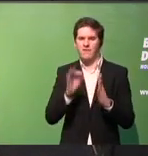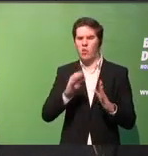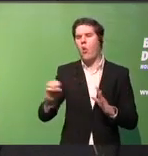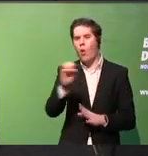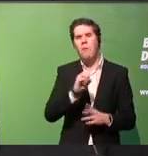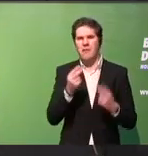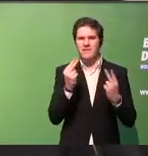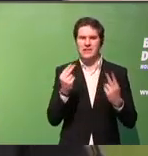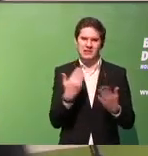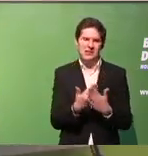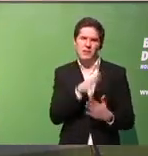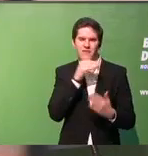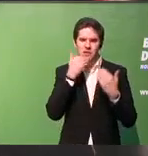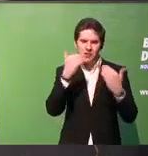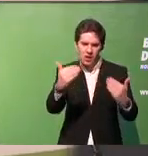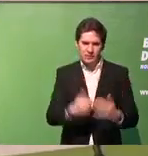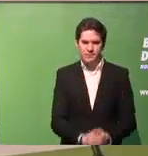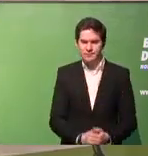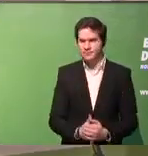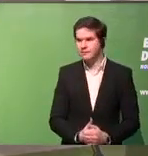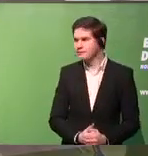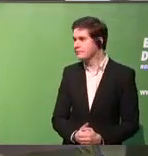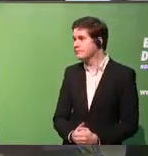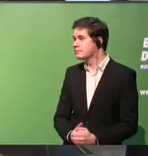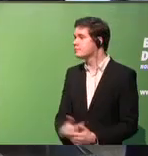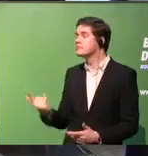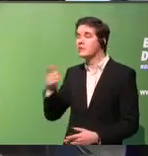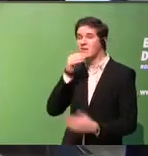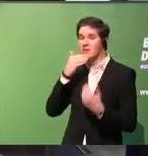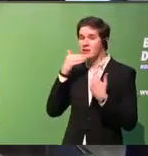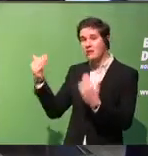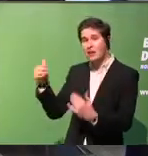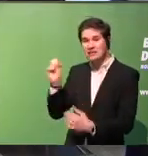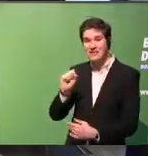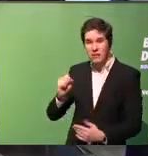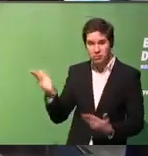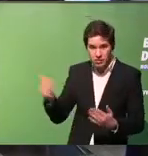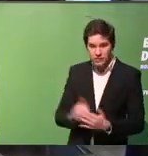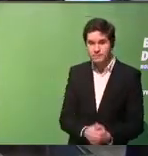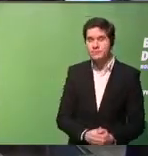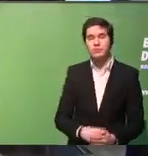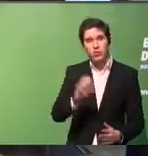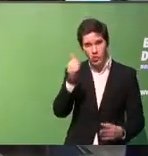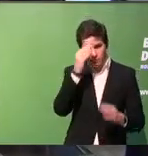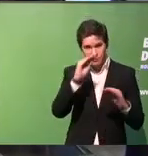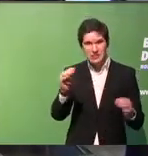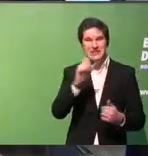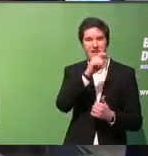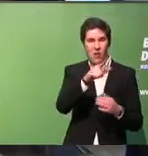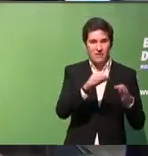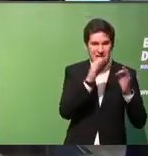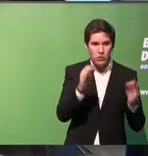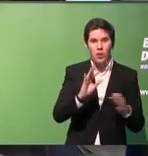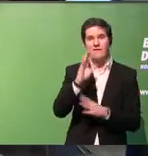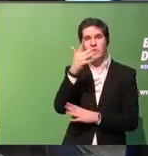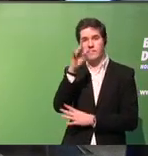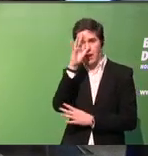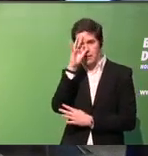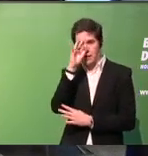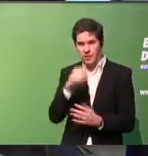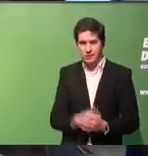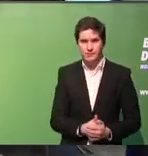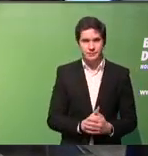ist für den Landesverband. Vielen Dank. Vielen herzlichen Dank, Sven. Nochmal 12. Januar und 5. April.